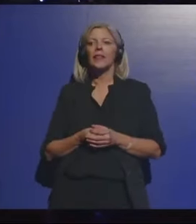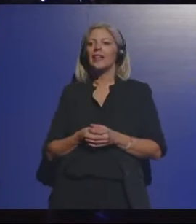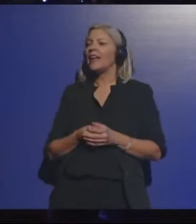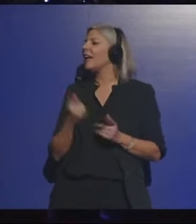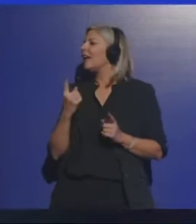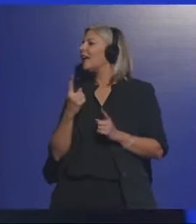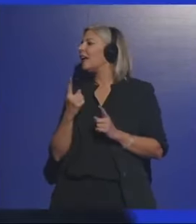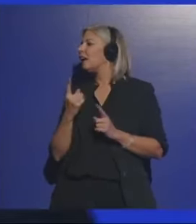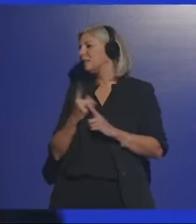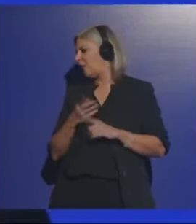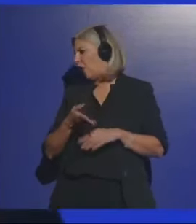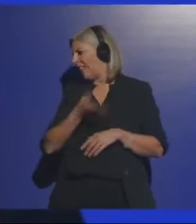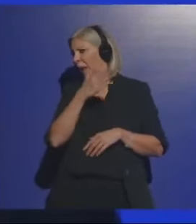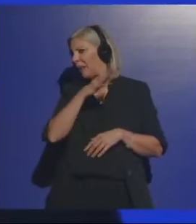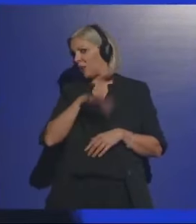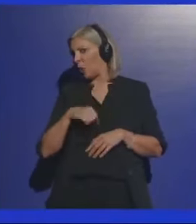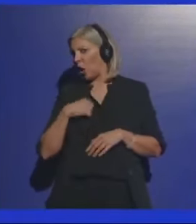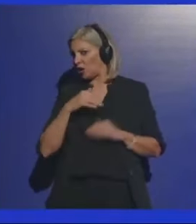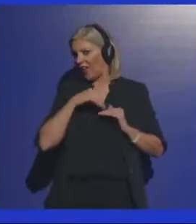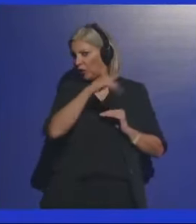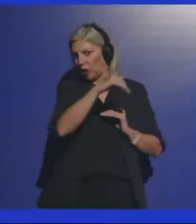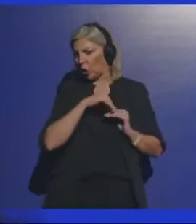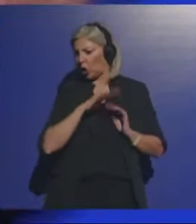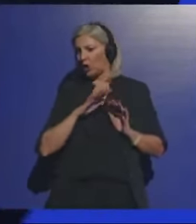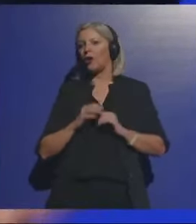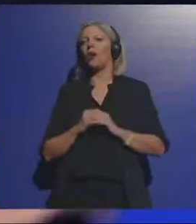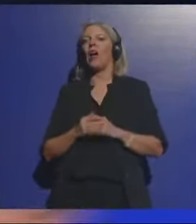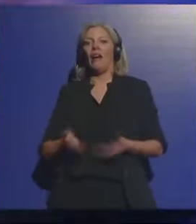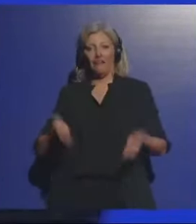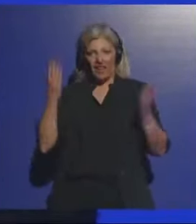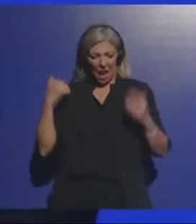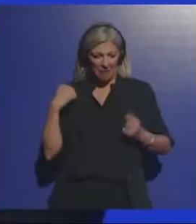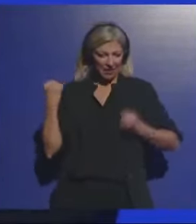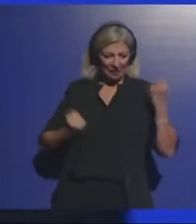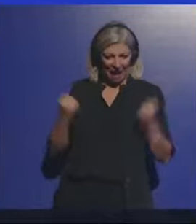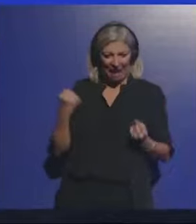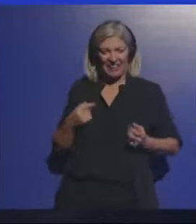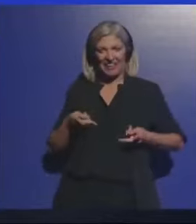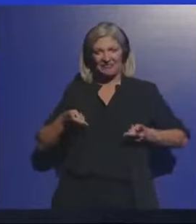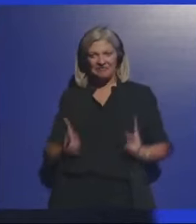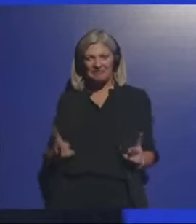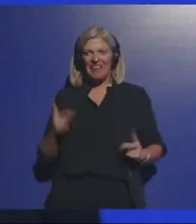Eh devo una cosa molto attorno e finalmente dentro la scuola